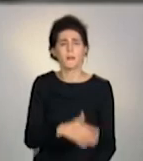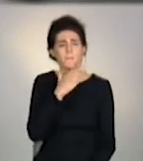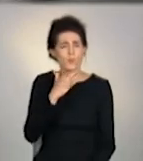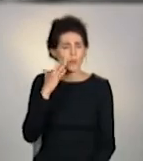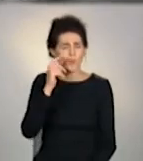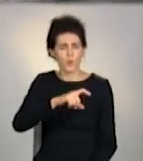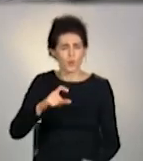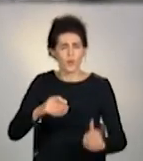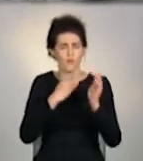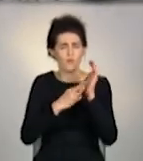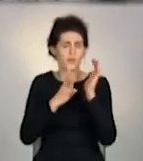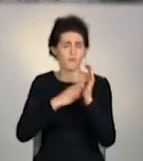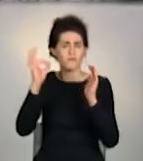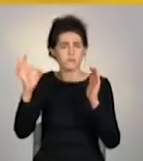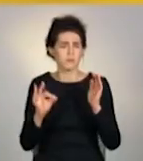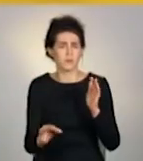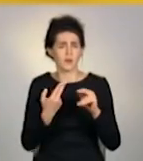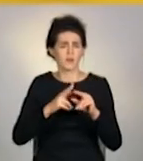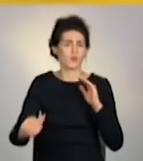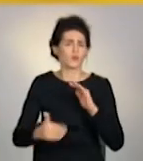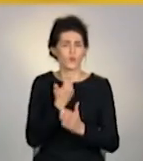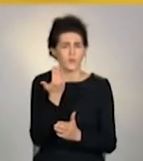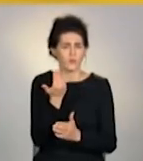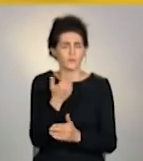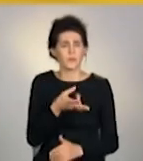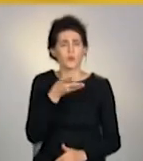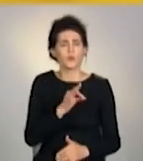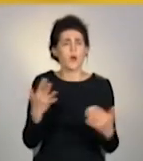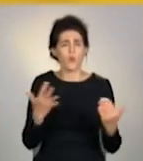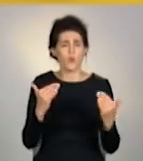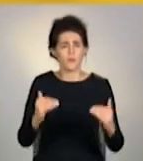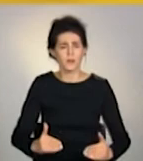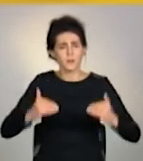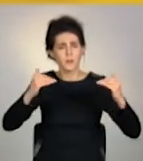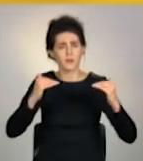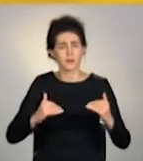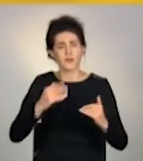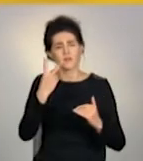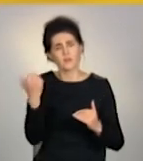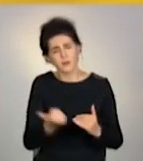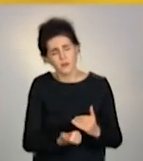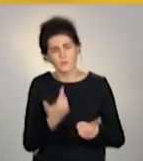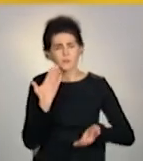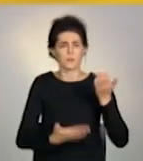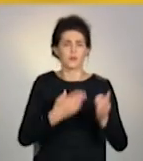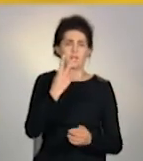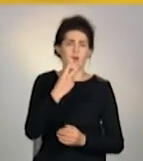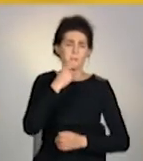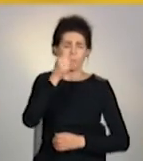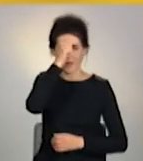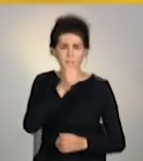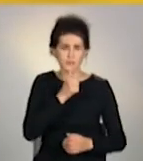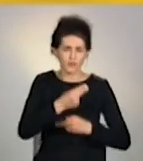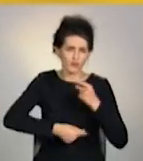більше 80-90%, це відновлюється. Але на якому етапі, чи це буде через 2 тижні, чи це буде через 2 місяці,